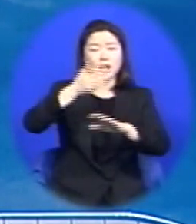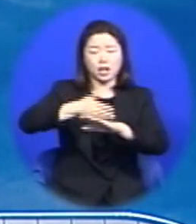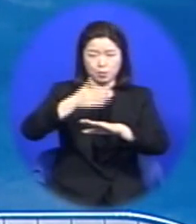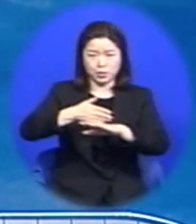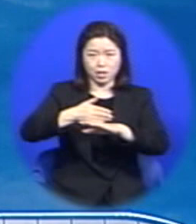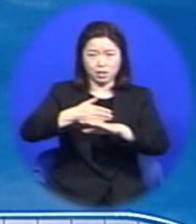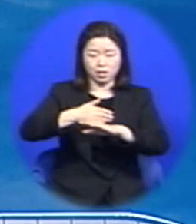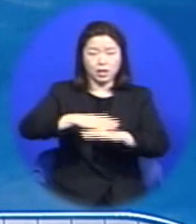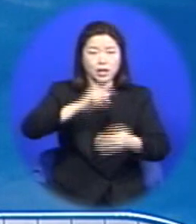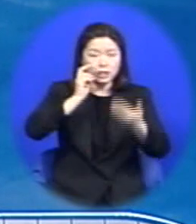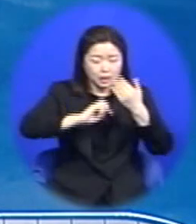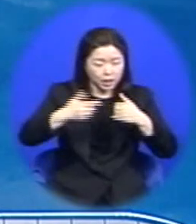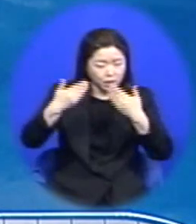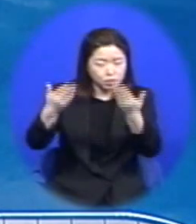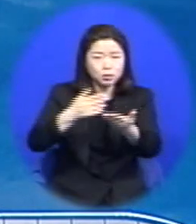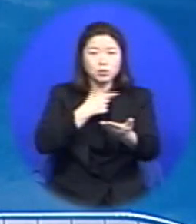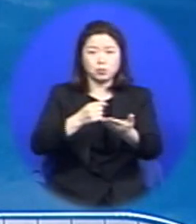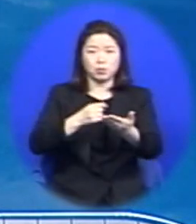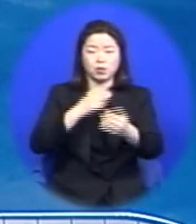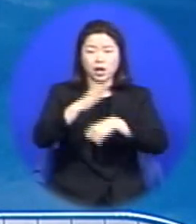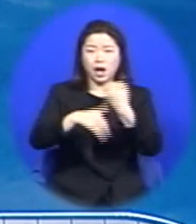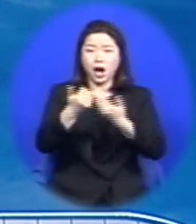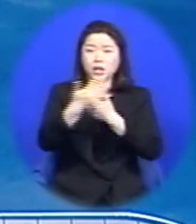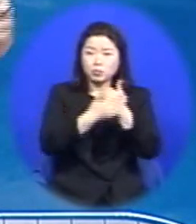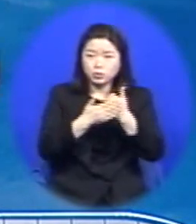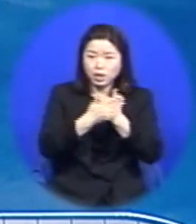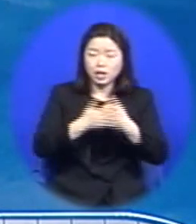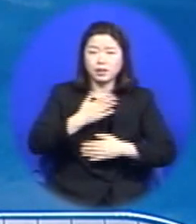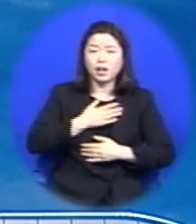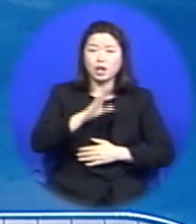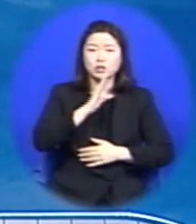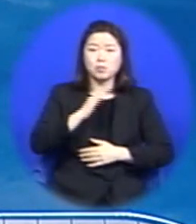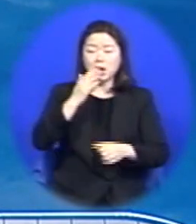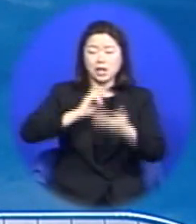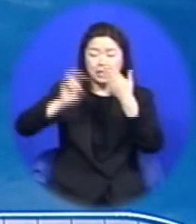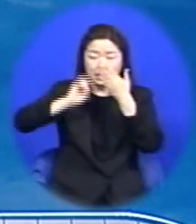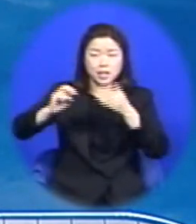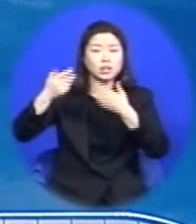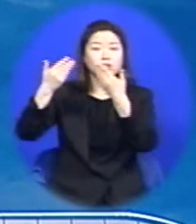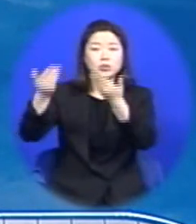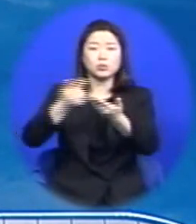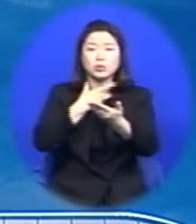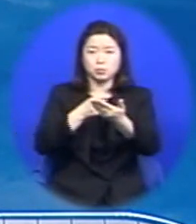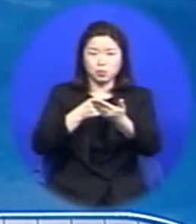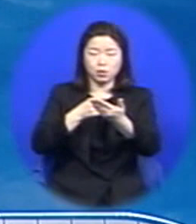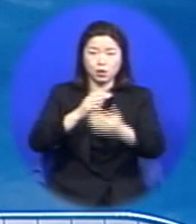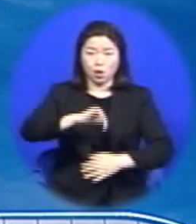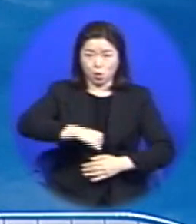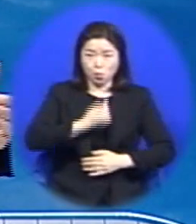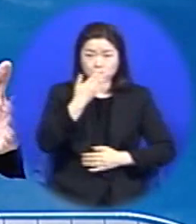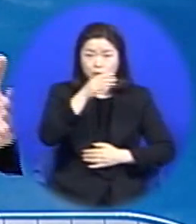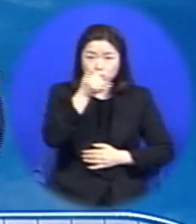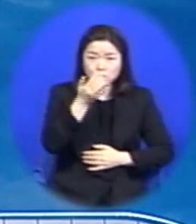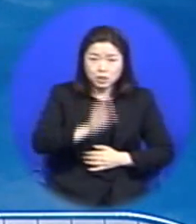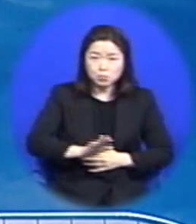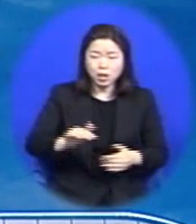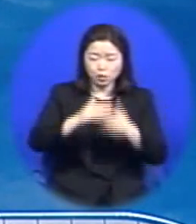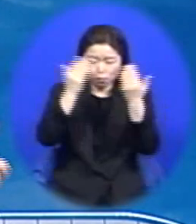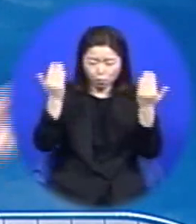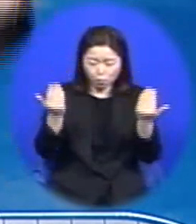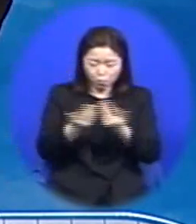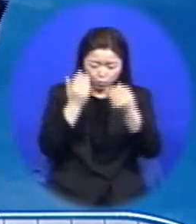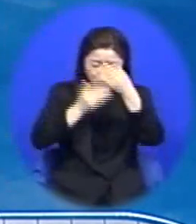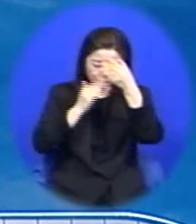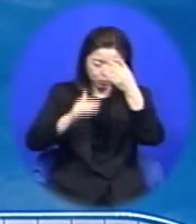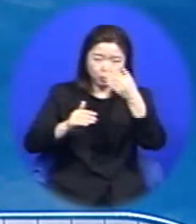싶어서 하나님의 은혜에 내가 정말 찬양하고 싶어서 혼자도 할 수 있지만 온 성도들이